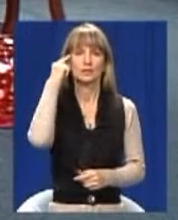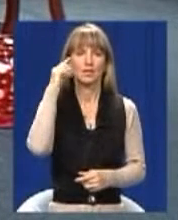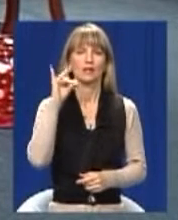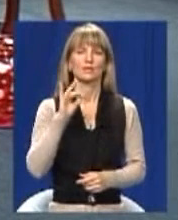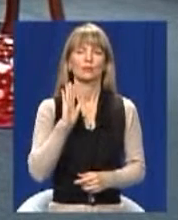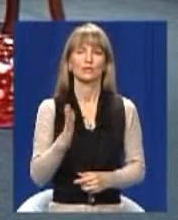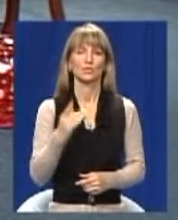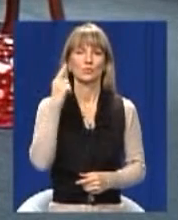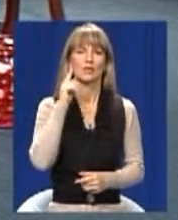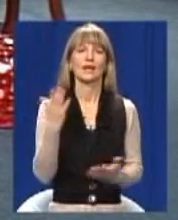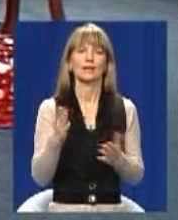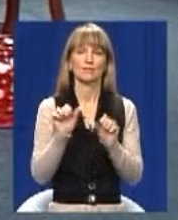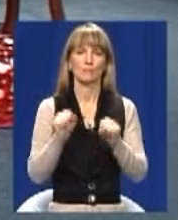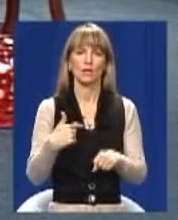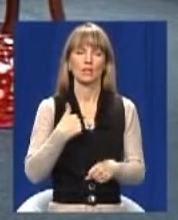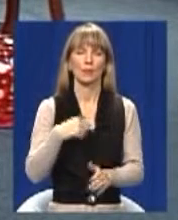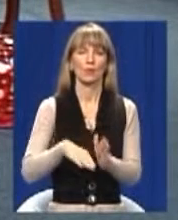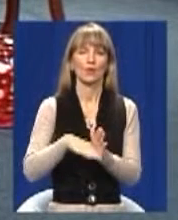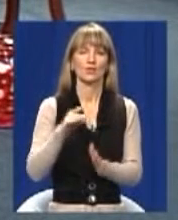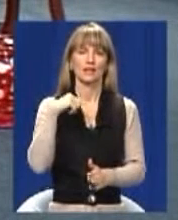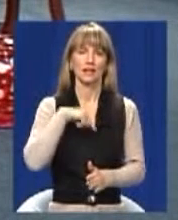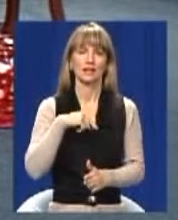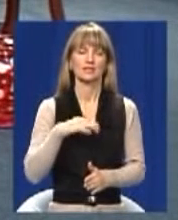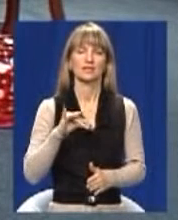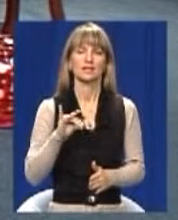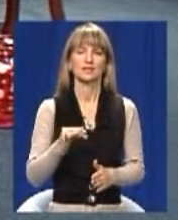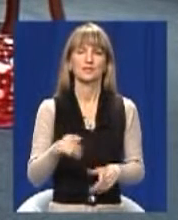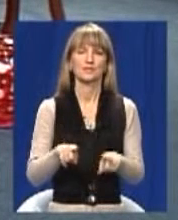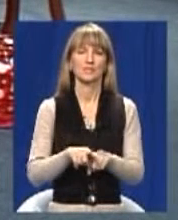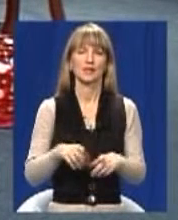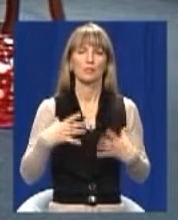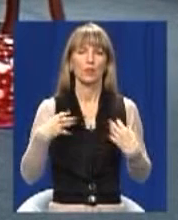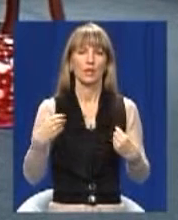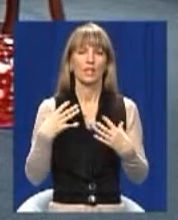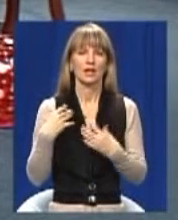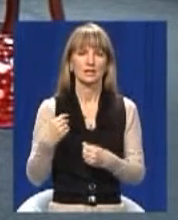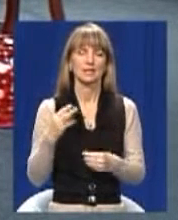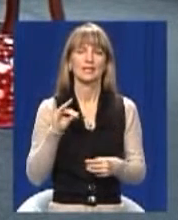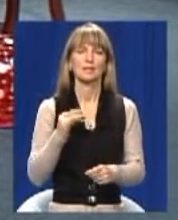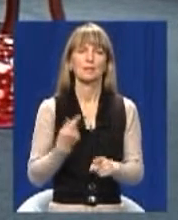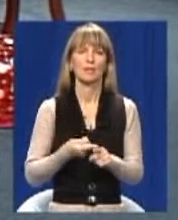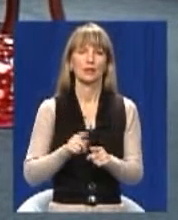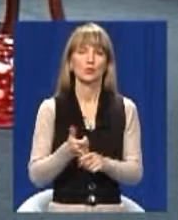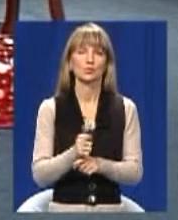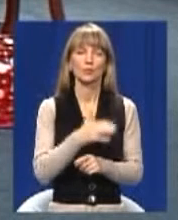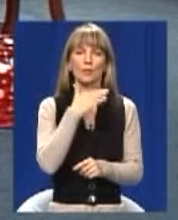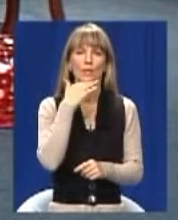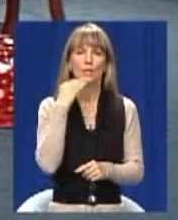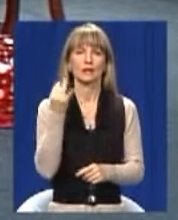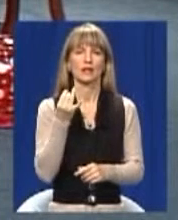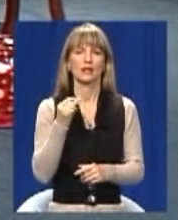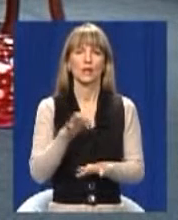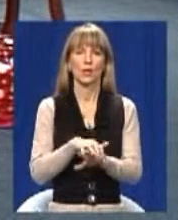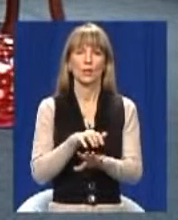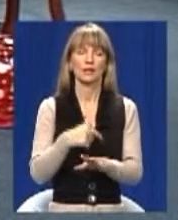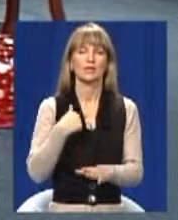ще будемо дізнаватися, які можуть нам поліпшувати настрій і такі пухнастики. А тож дуже багато ще цікавих